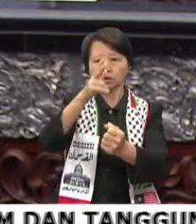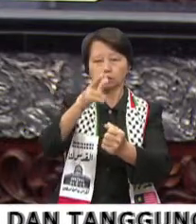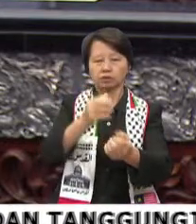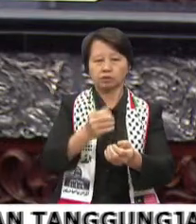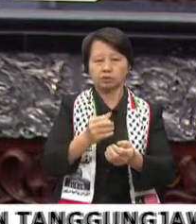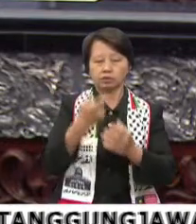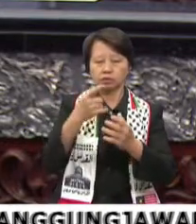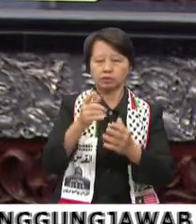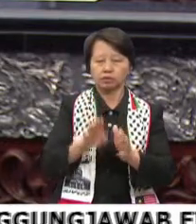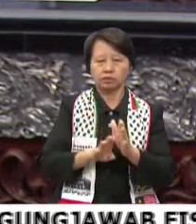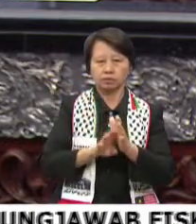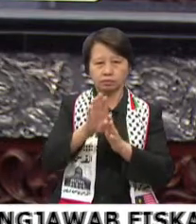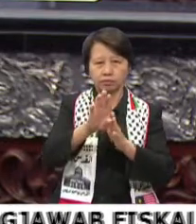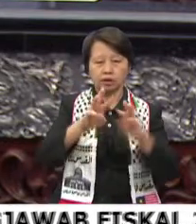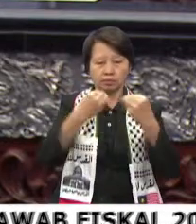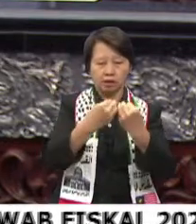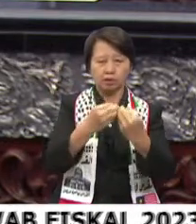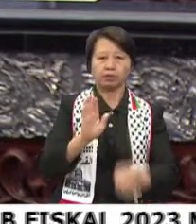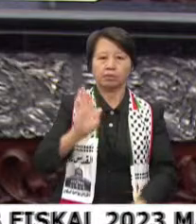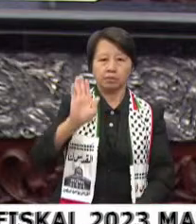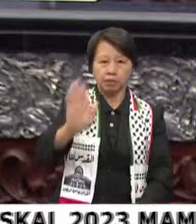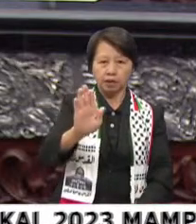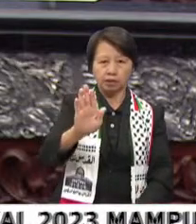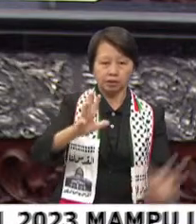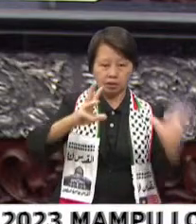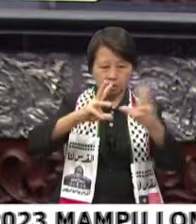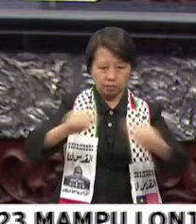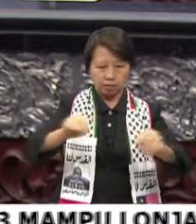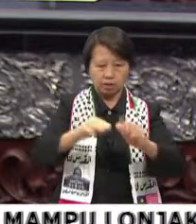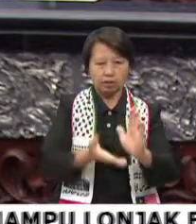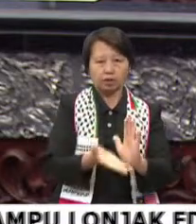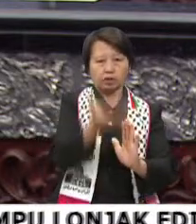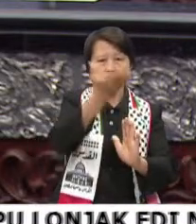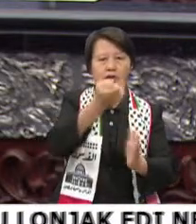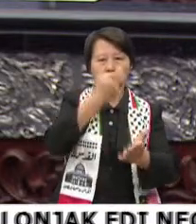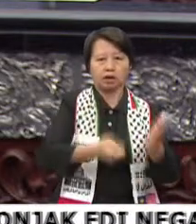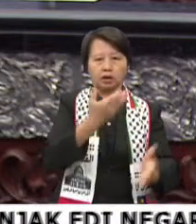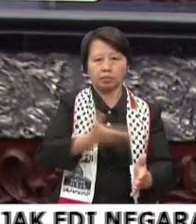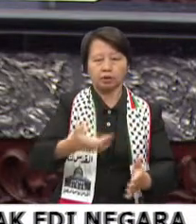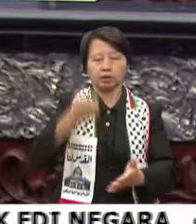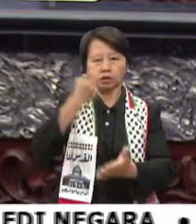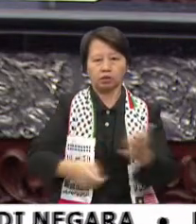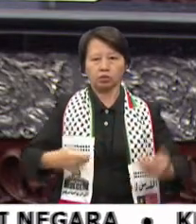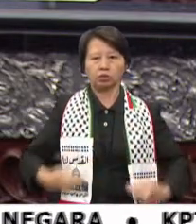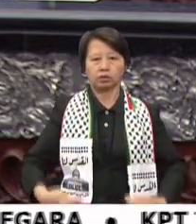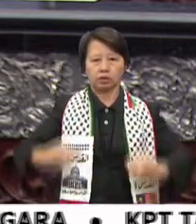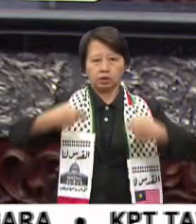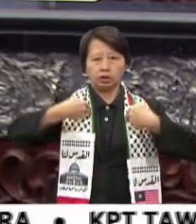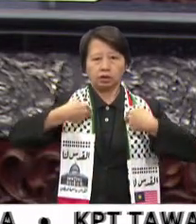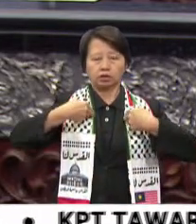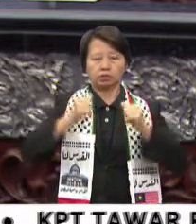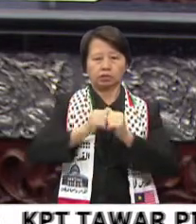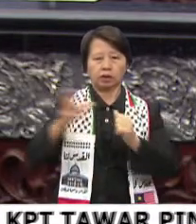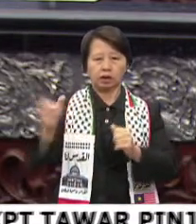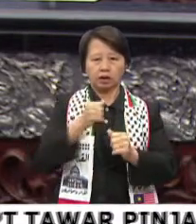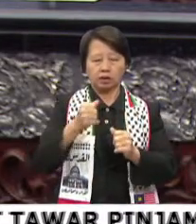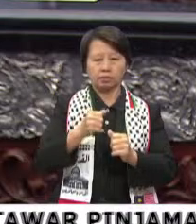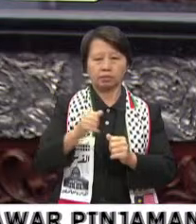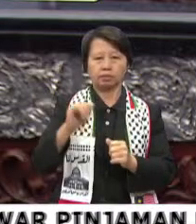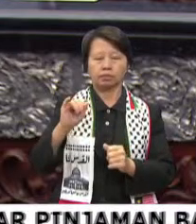masyarakat madani menangani kenaikan harga barang dan kos cara hidup dengan mengambil